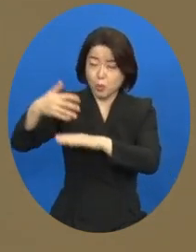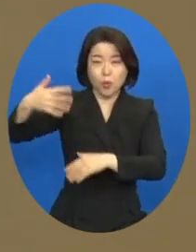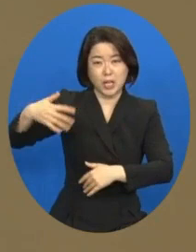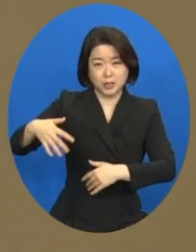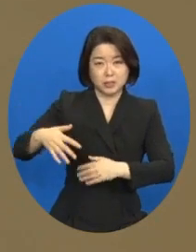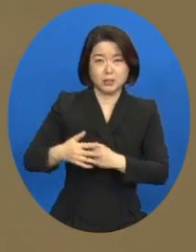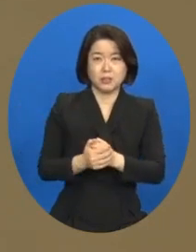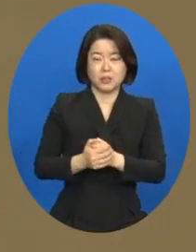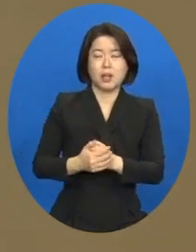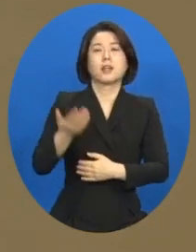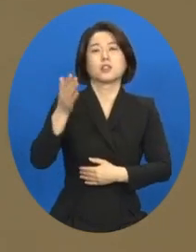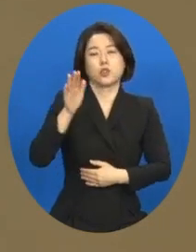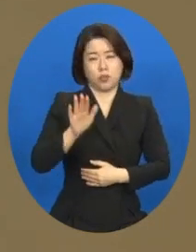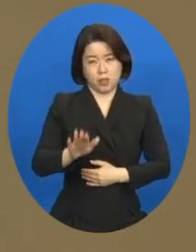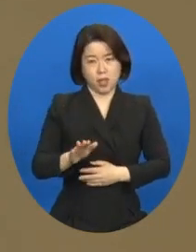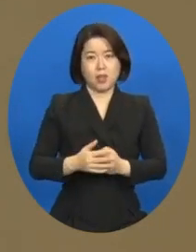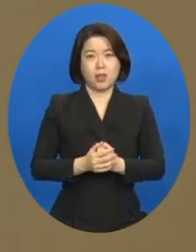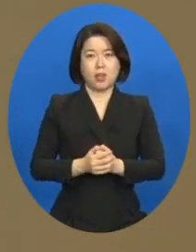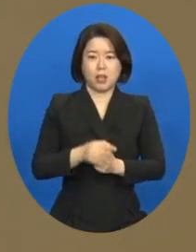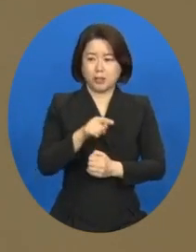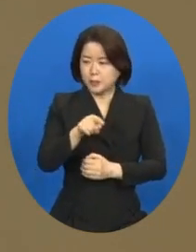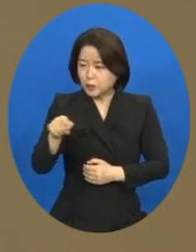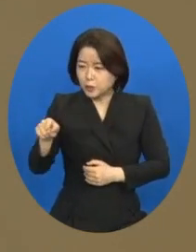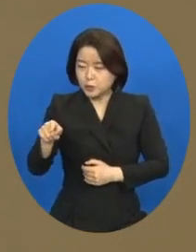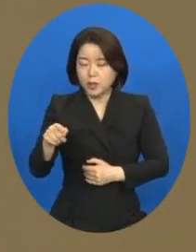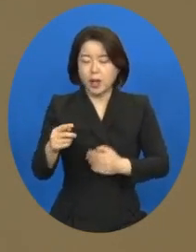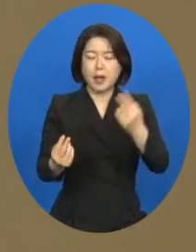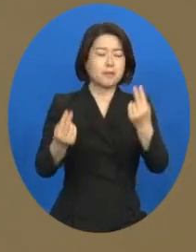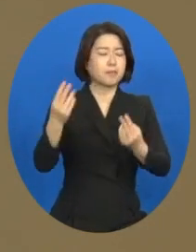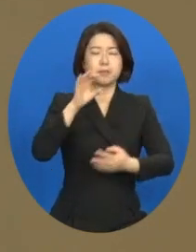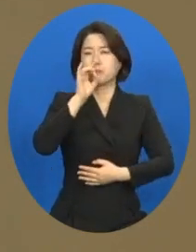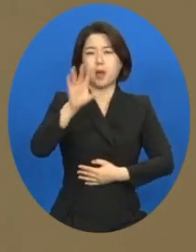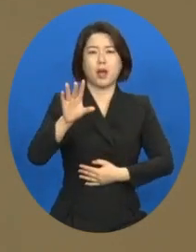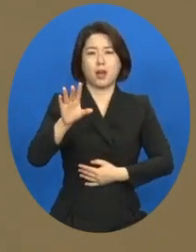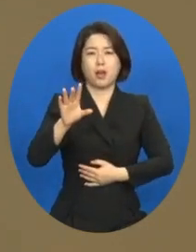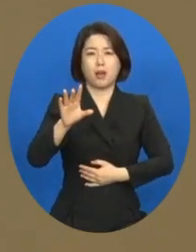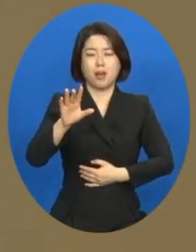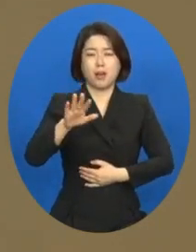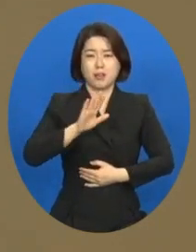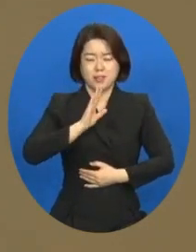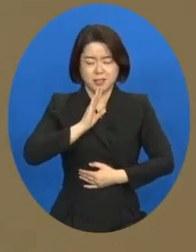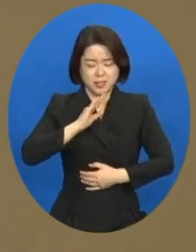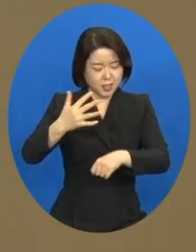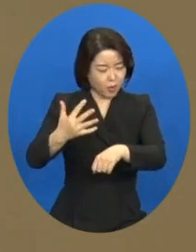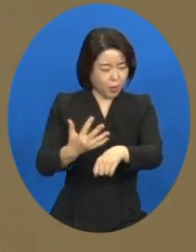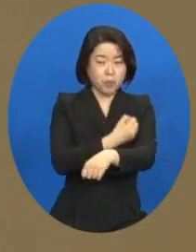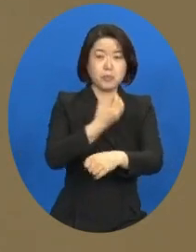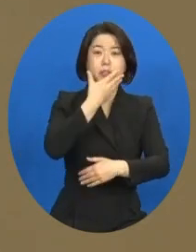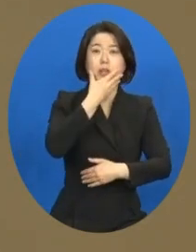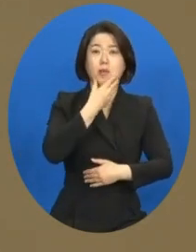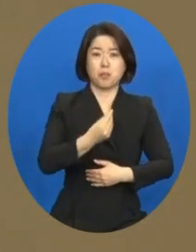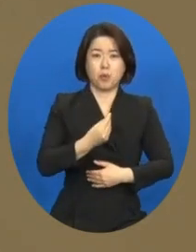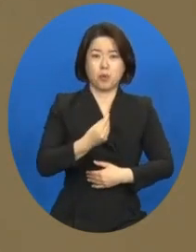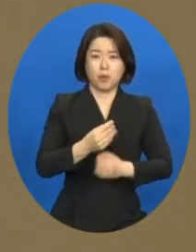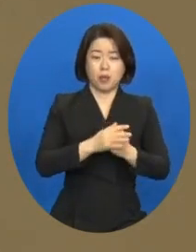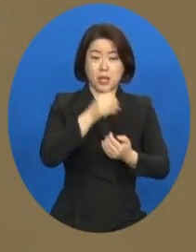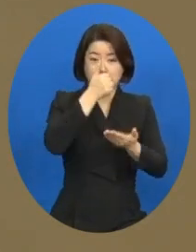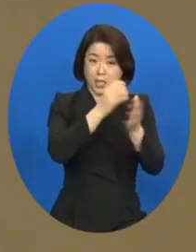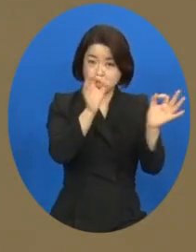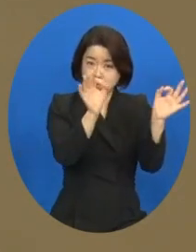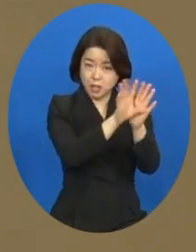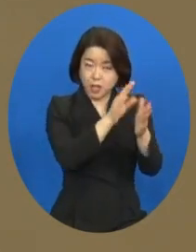있어요. 그런데 그것과는 비교도 안 되는 진짜 엄청난 복, 속죄의